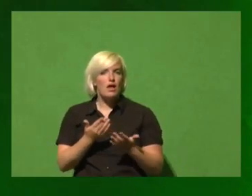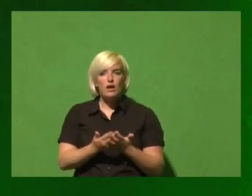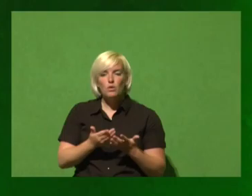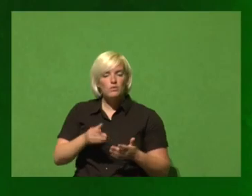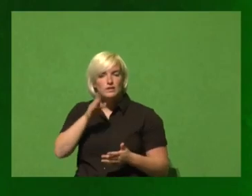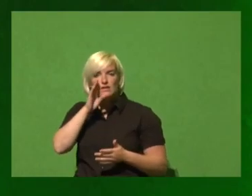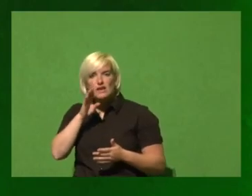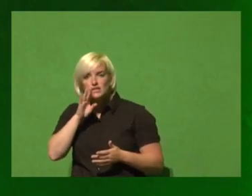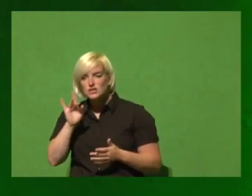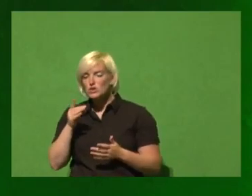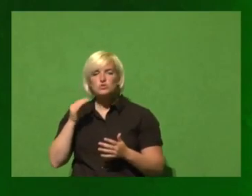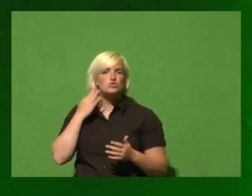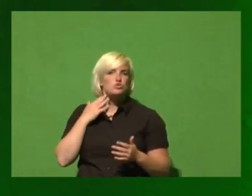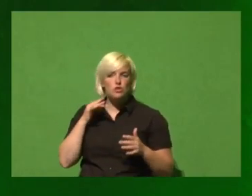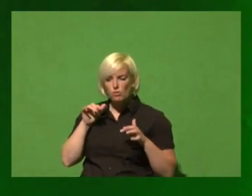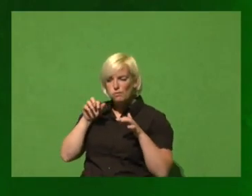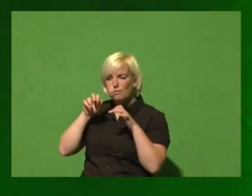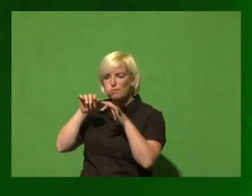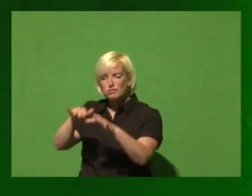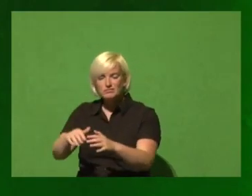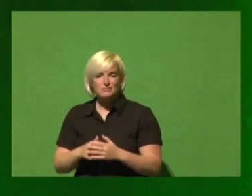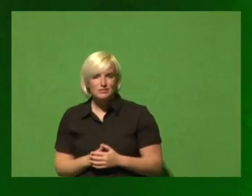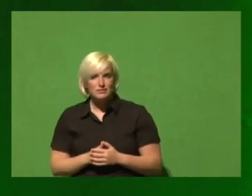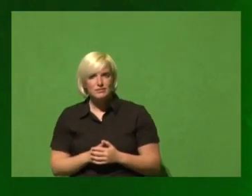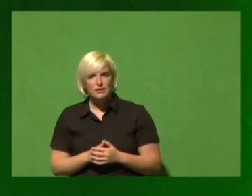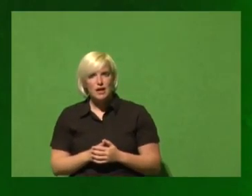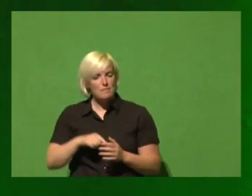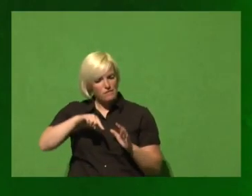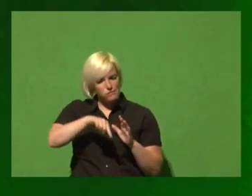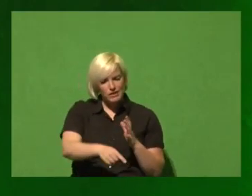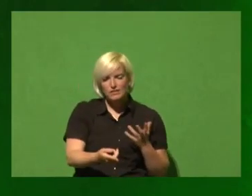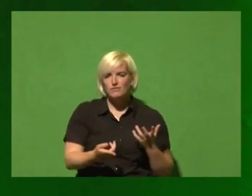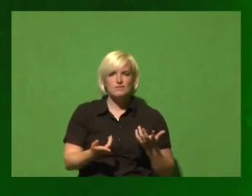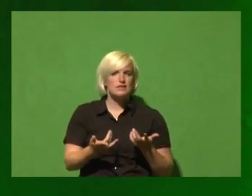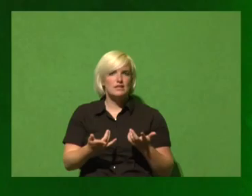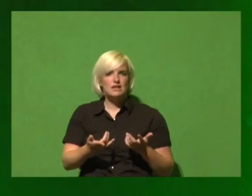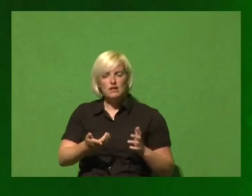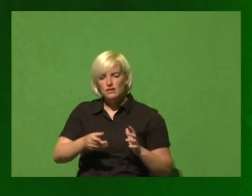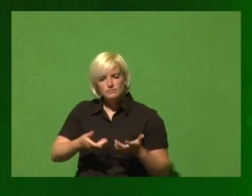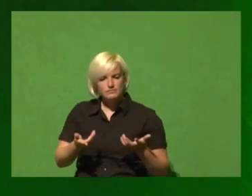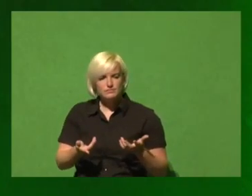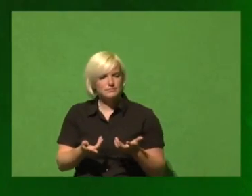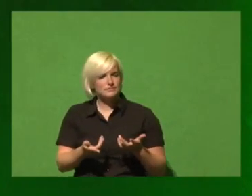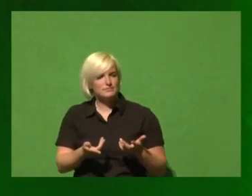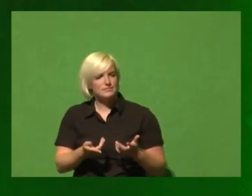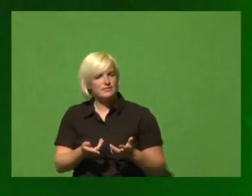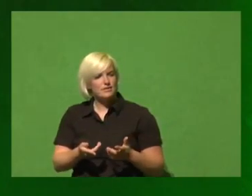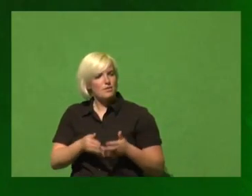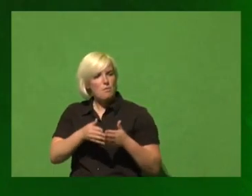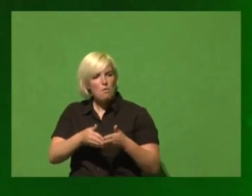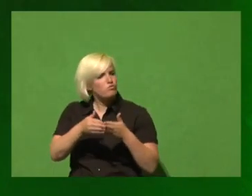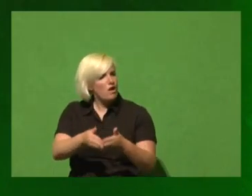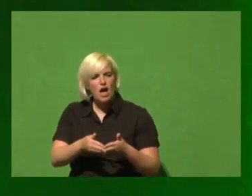Baden. Aber Fracking, das ist weder Bootfahren, noch ist es Viehtränken, noch ist es irgendwie Baden,